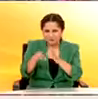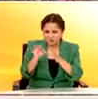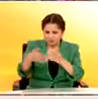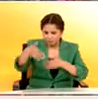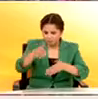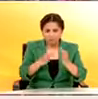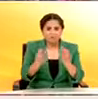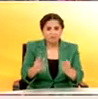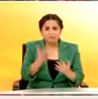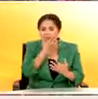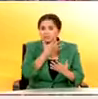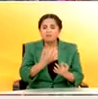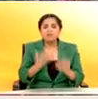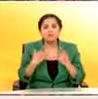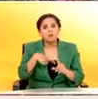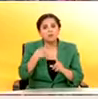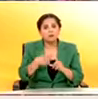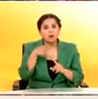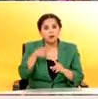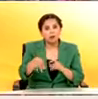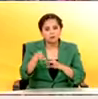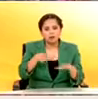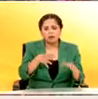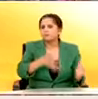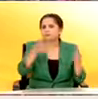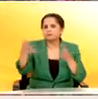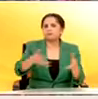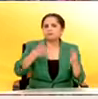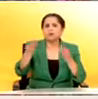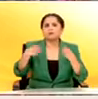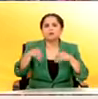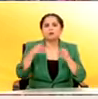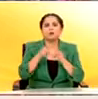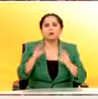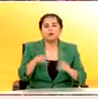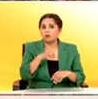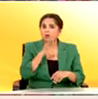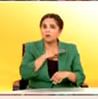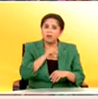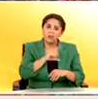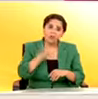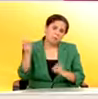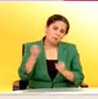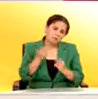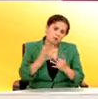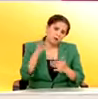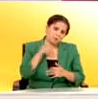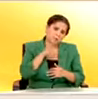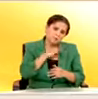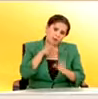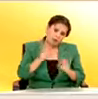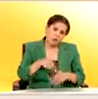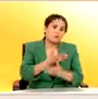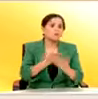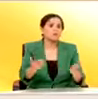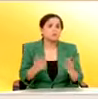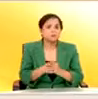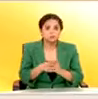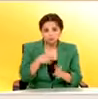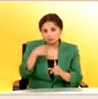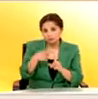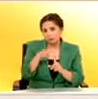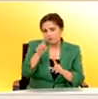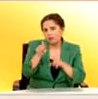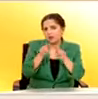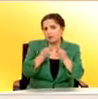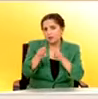करते हैं और स्थानीय बाजार तक पहुंचाते हैं। इससे उन्हें लाखों की कमाई भी हो रही है। ऐसा ही एक